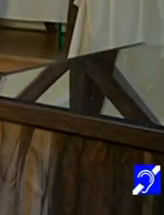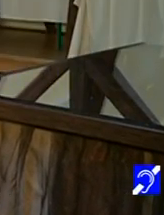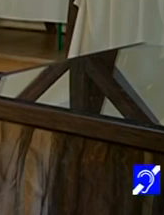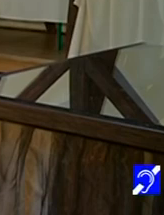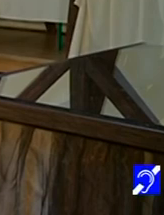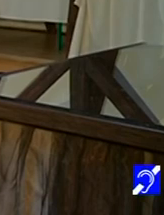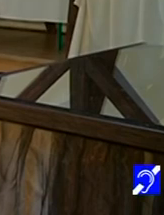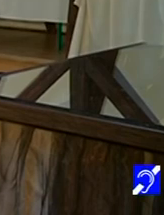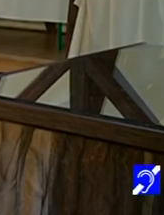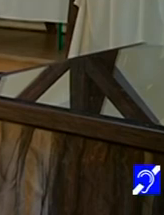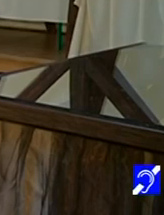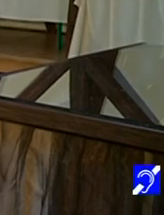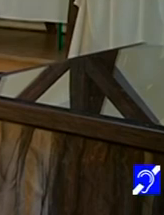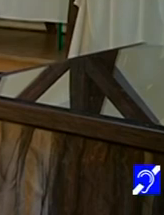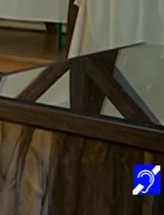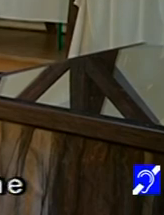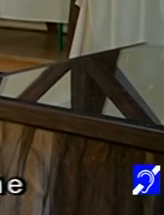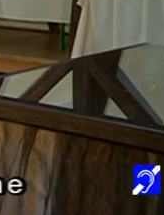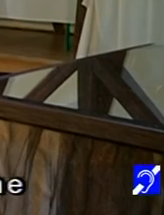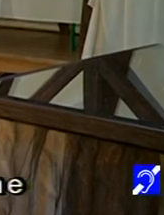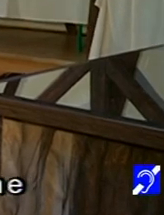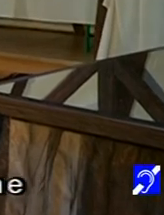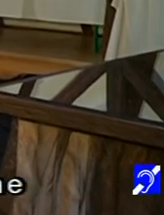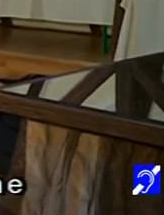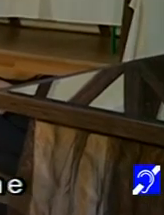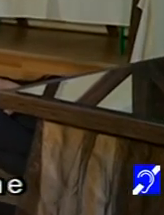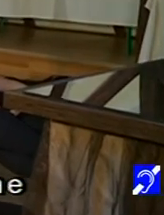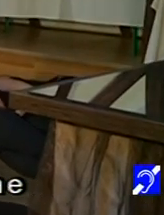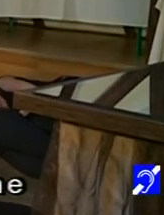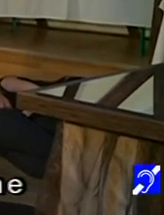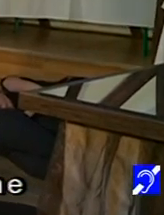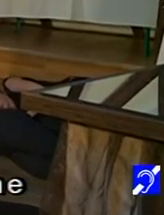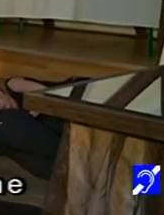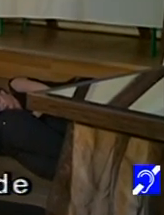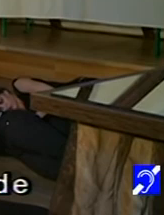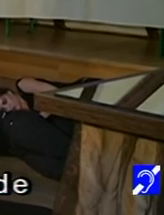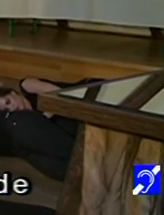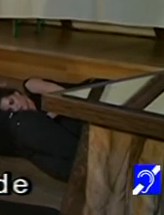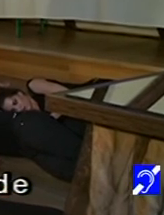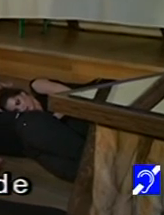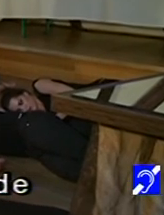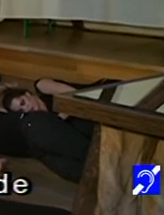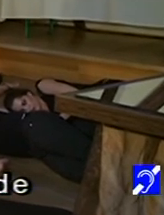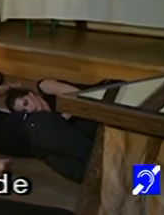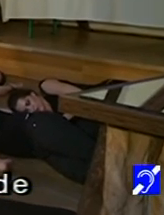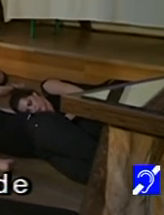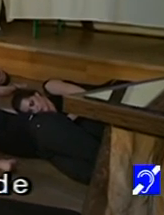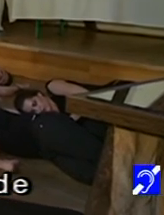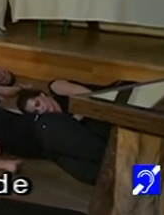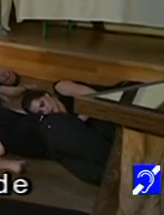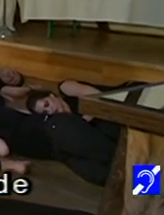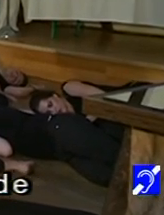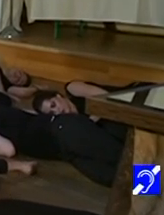wir uns wünschen vielleicht, aber auch Sachen, vor denen wir uns fürchten. Und ich denke, es ist wichtig, beides zu